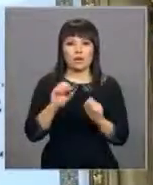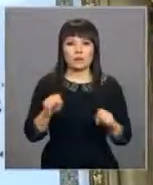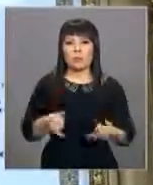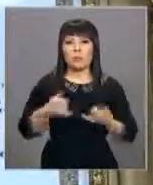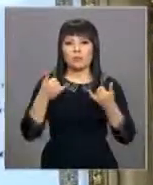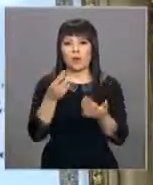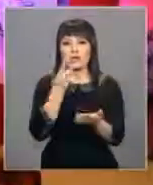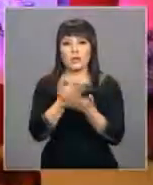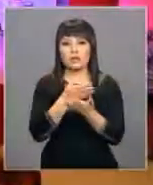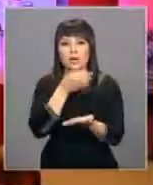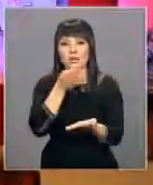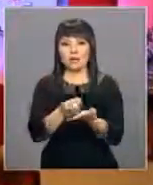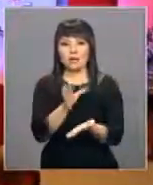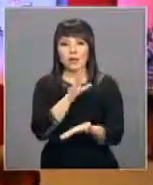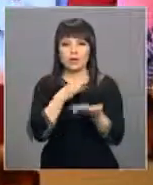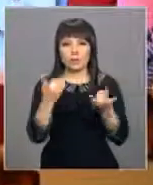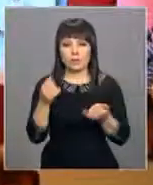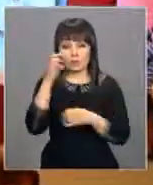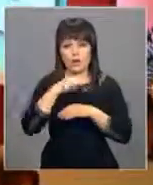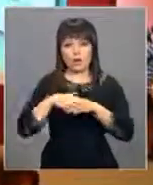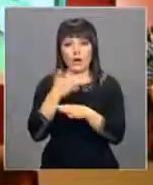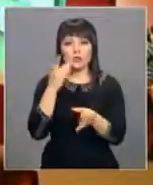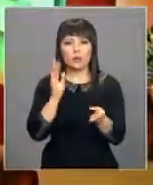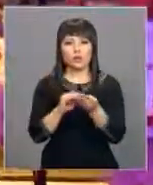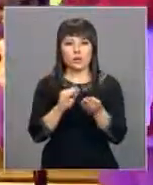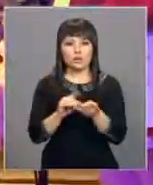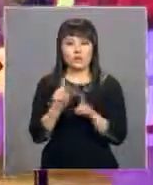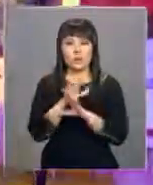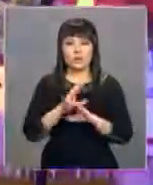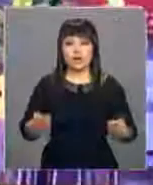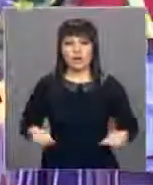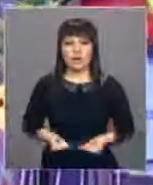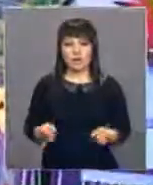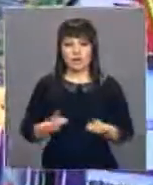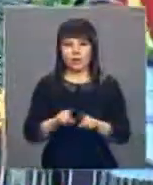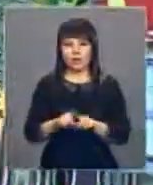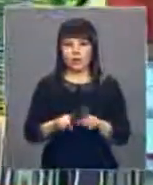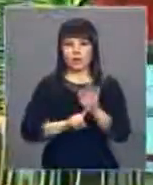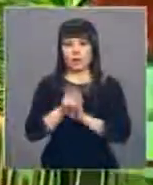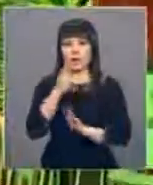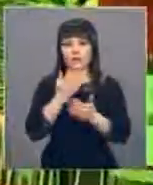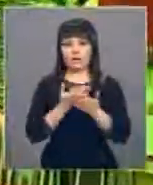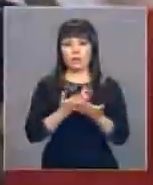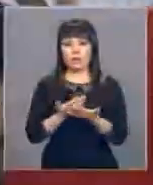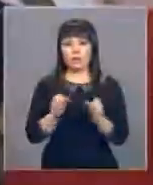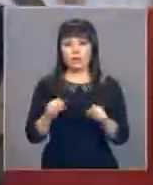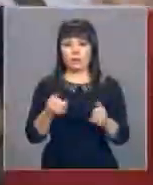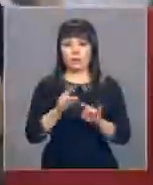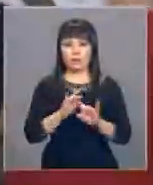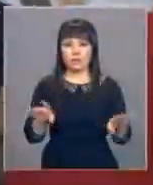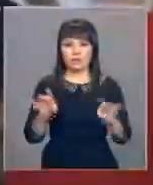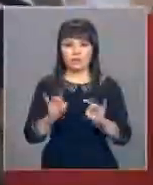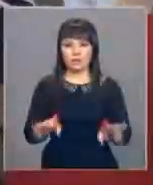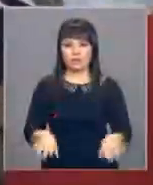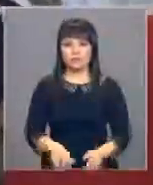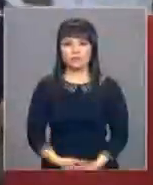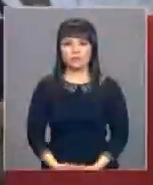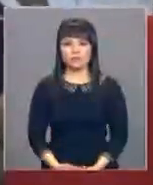мүмкіндік қарастырылған алға тартты. Еліміздегі тұрақтылық пен тыныштықты нығайтуға барынша үлес қосатындарын жеткізді.